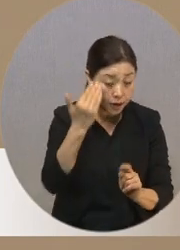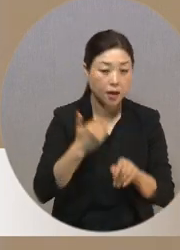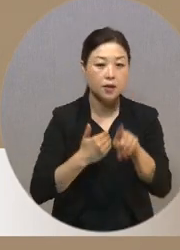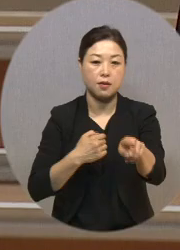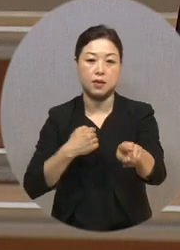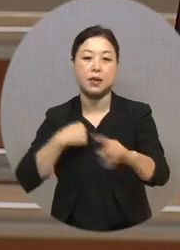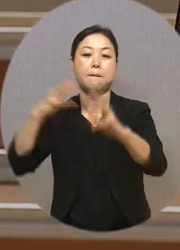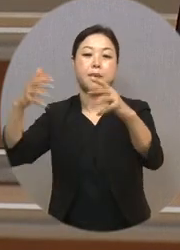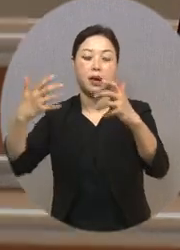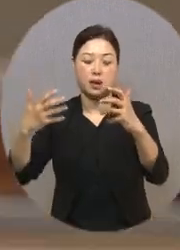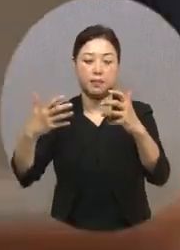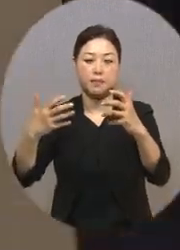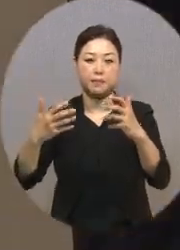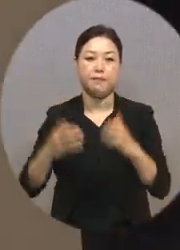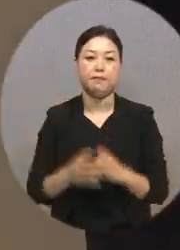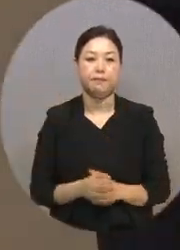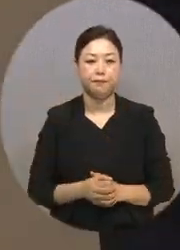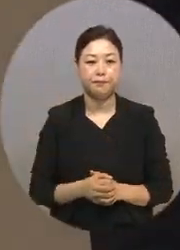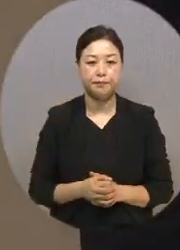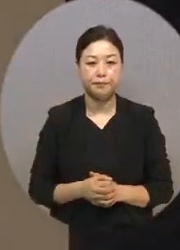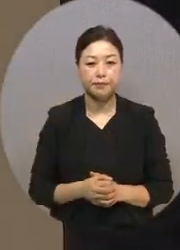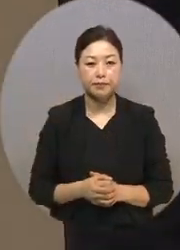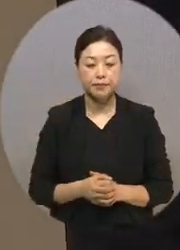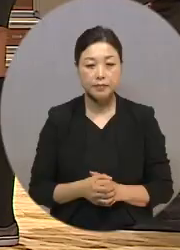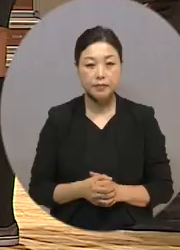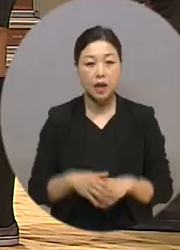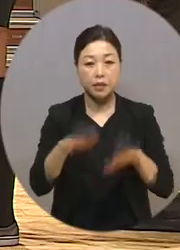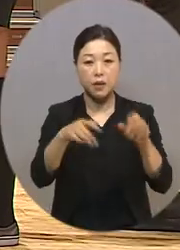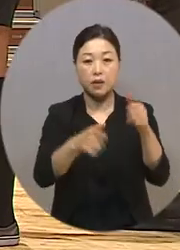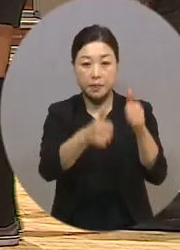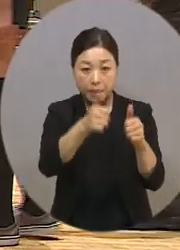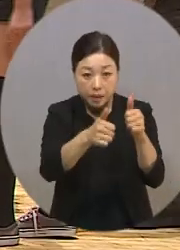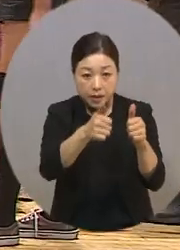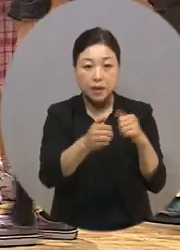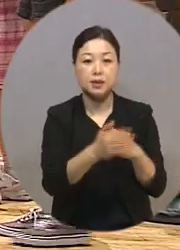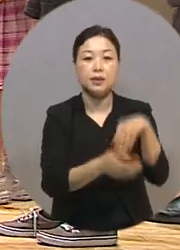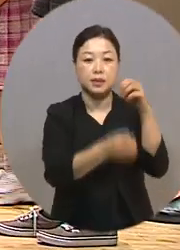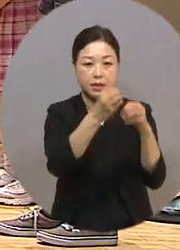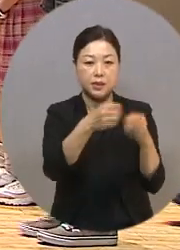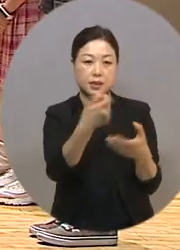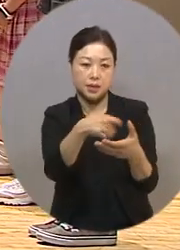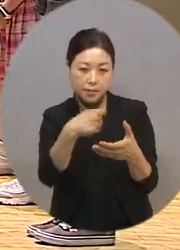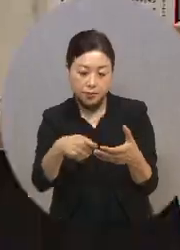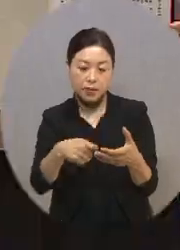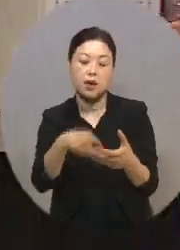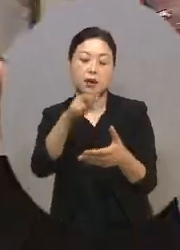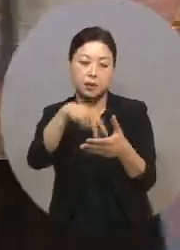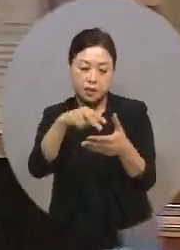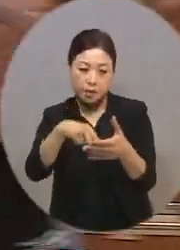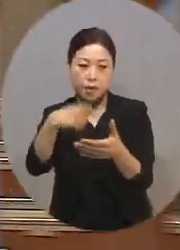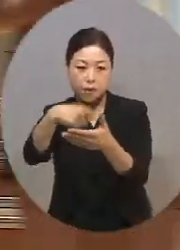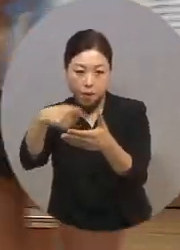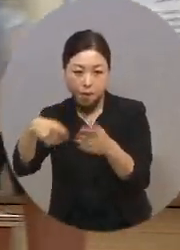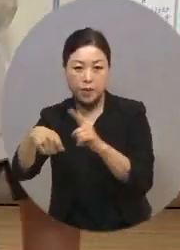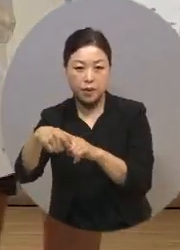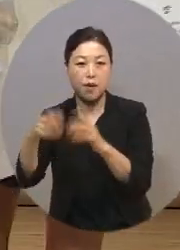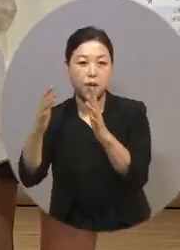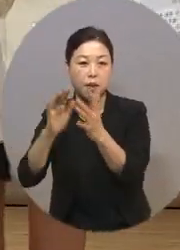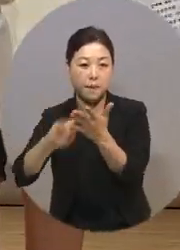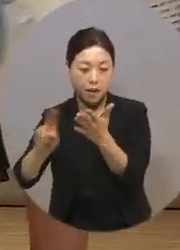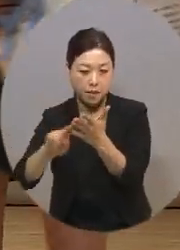되어줘. 이번 101장은 시, 산문, 독후감, 방송소감문, 웹툰 부문에서 실시돼